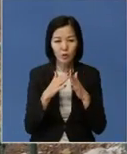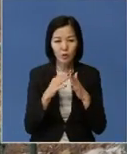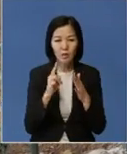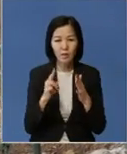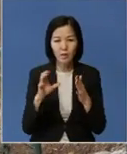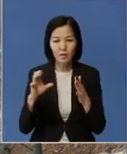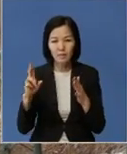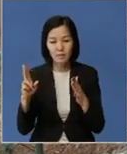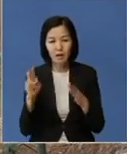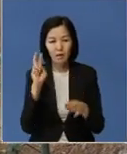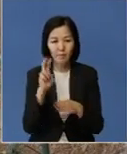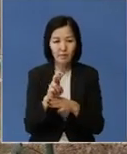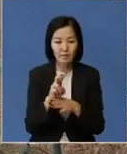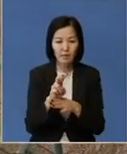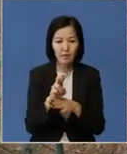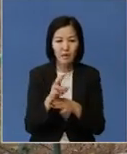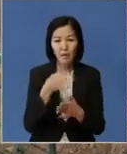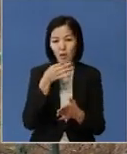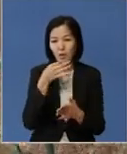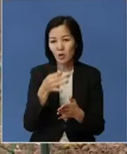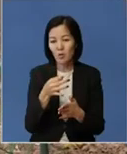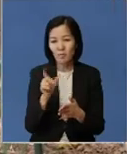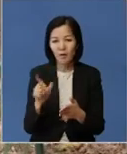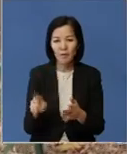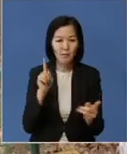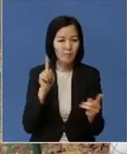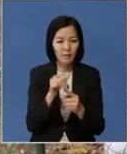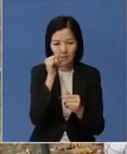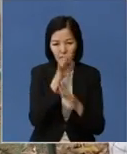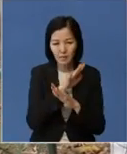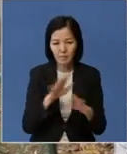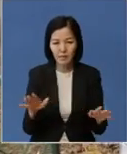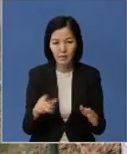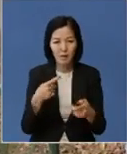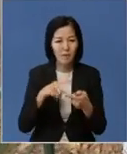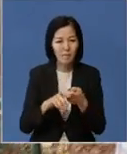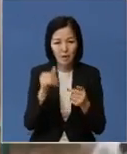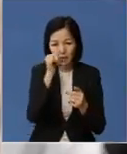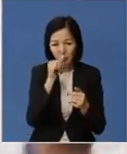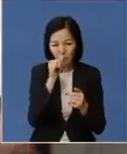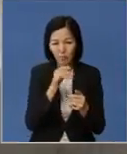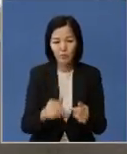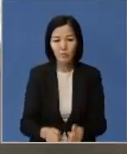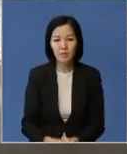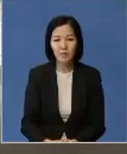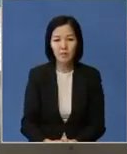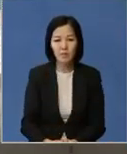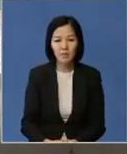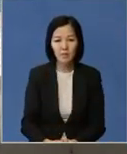кооперативіне келдік. Өкінішке орай бұнан жауапты маманды жолықтыра алмадық және байланысу мүмкін емес.